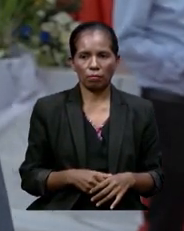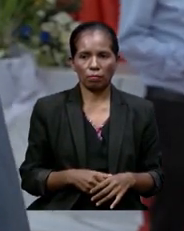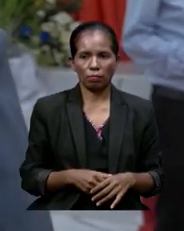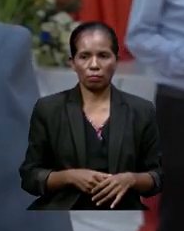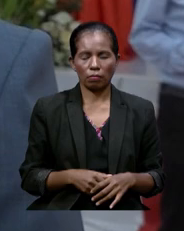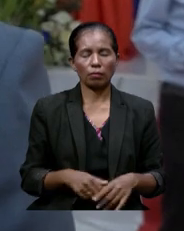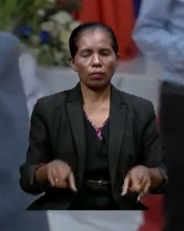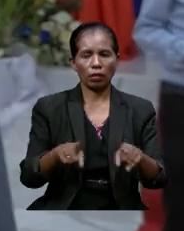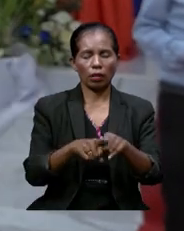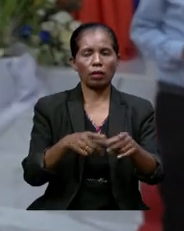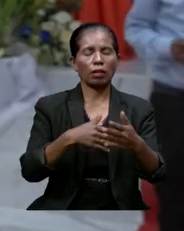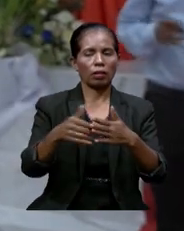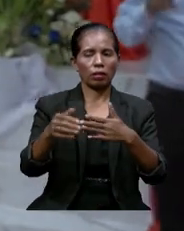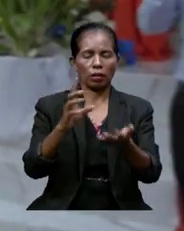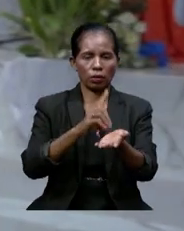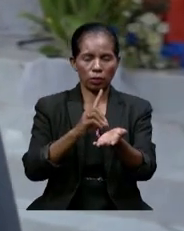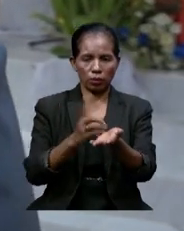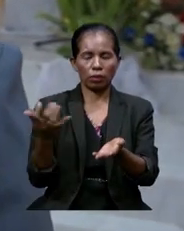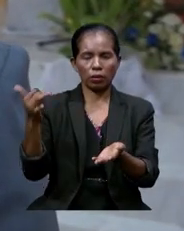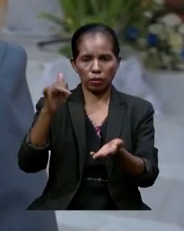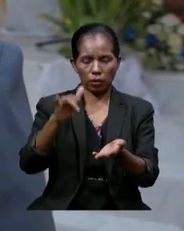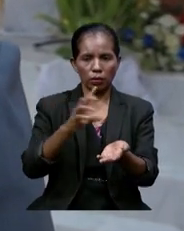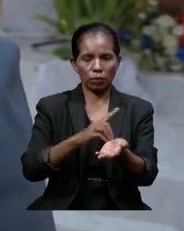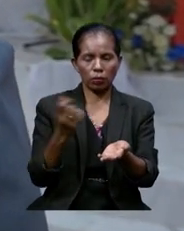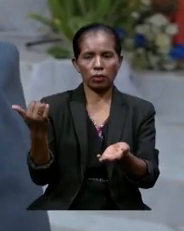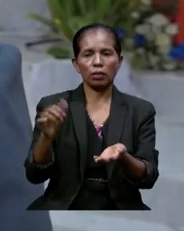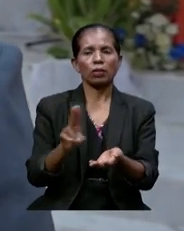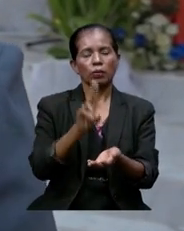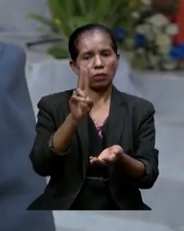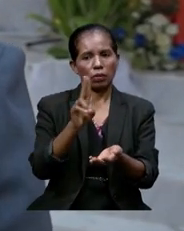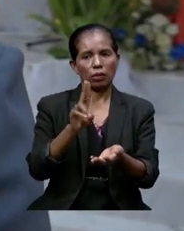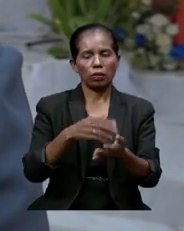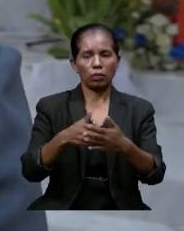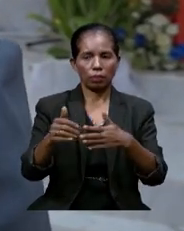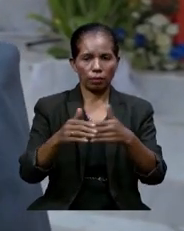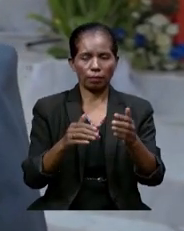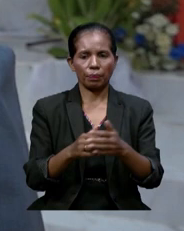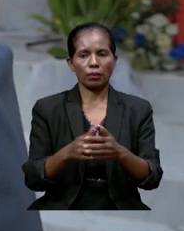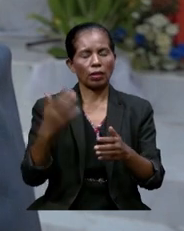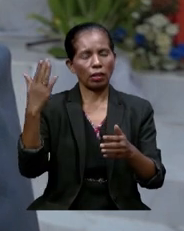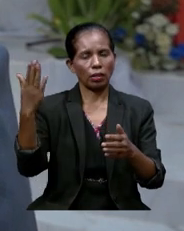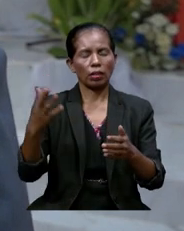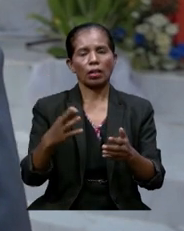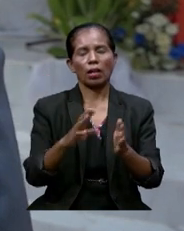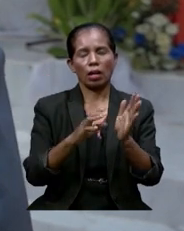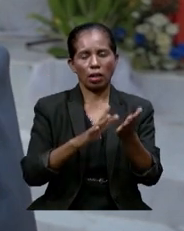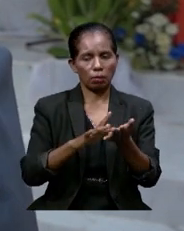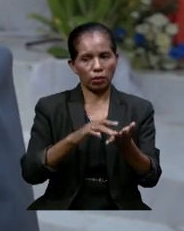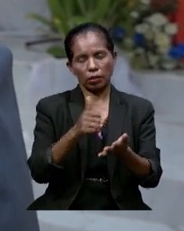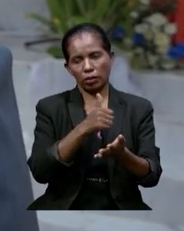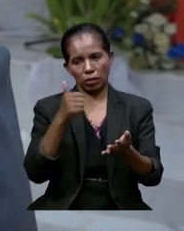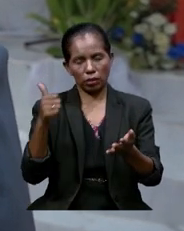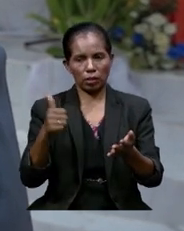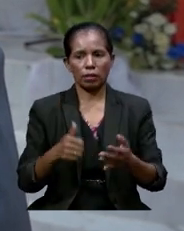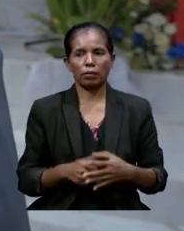hansane ne depende ba medico sira depende ba medico sira usa normalmente ia alternativo seluk selain